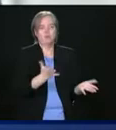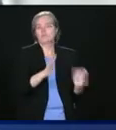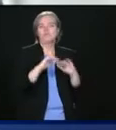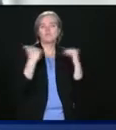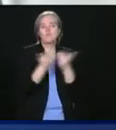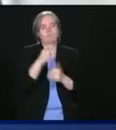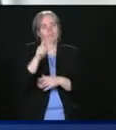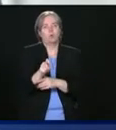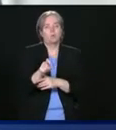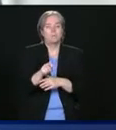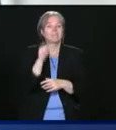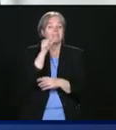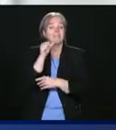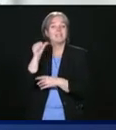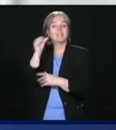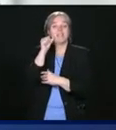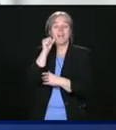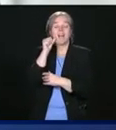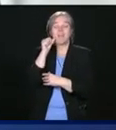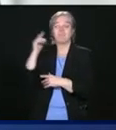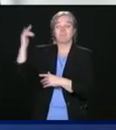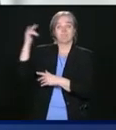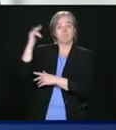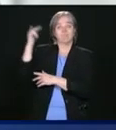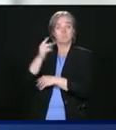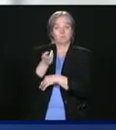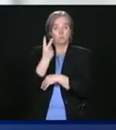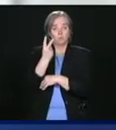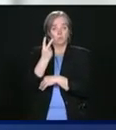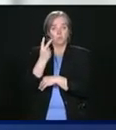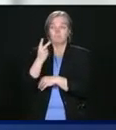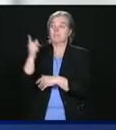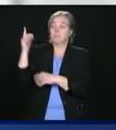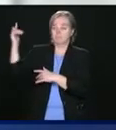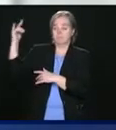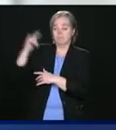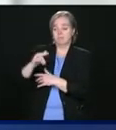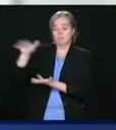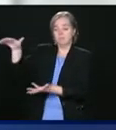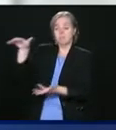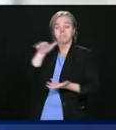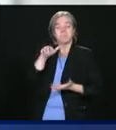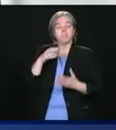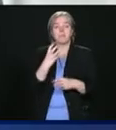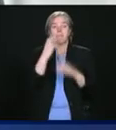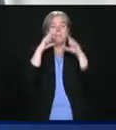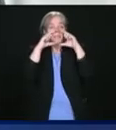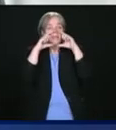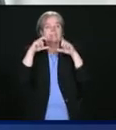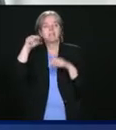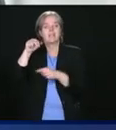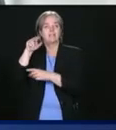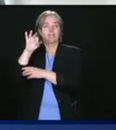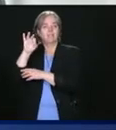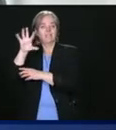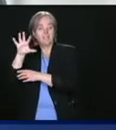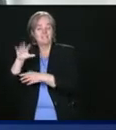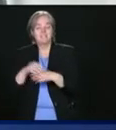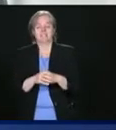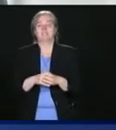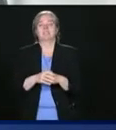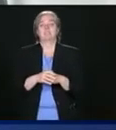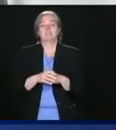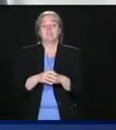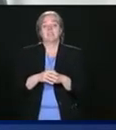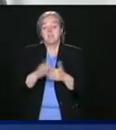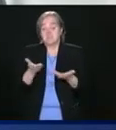nécessaire. Hier, deux avions remplis de masques N95 et d'autres matériels sont arrivés au Canada. Plus de livraisons